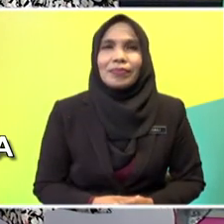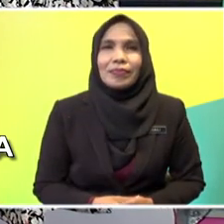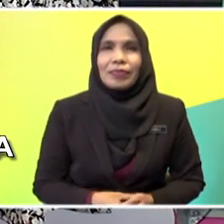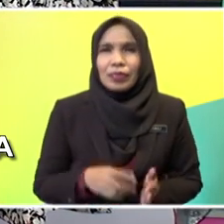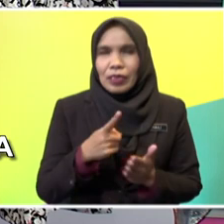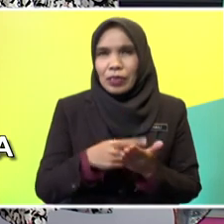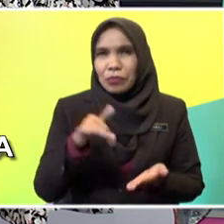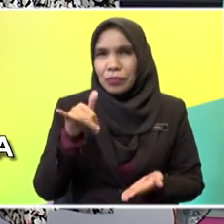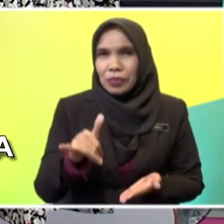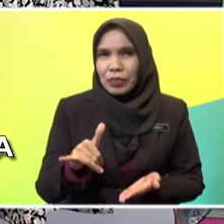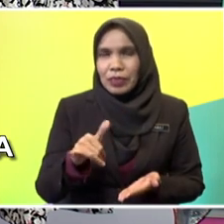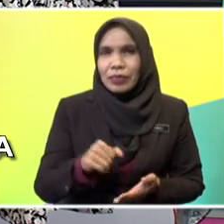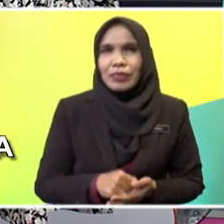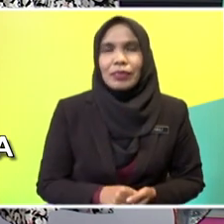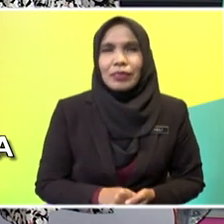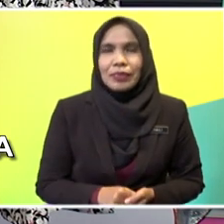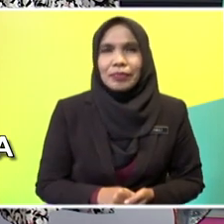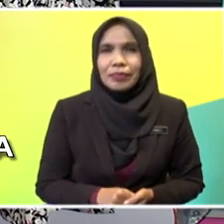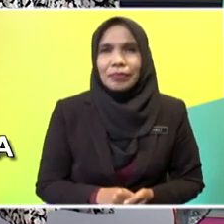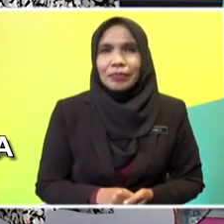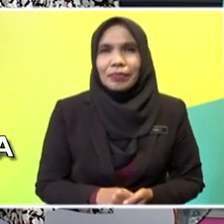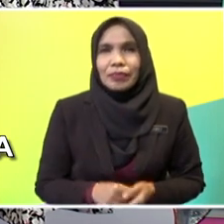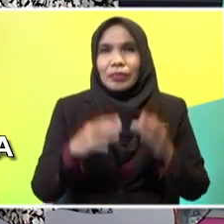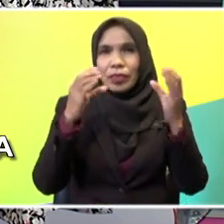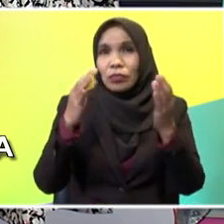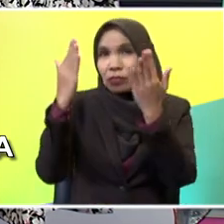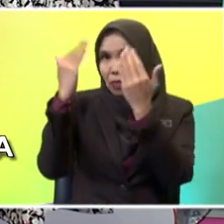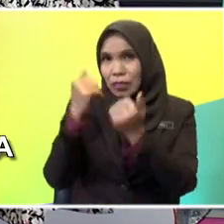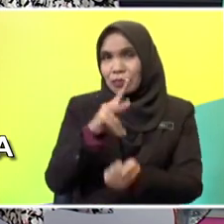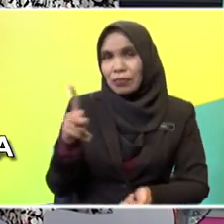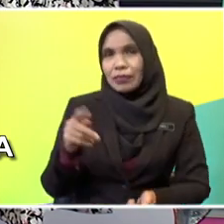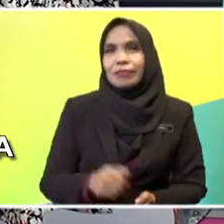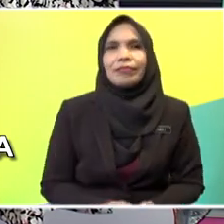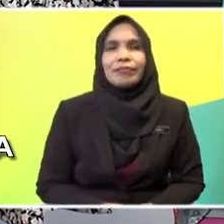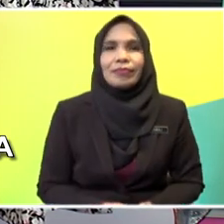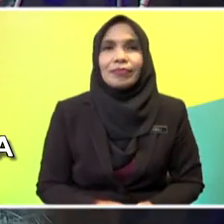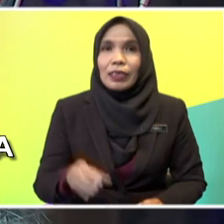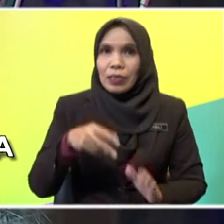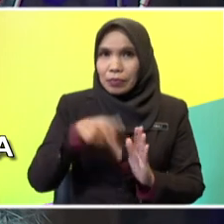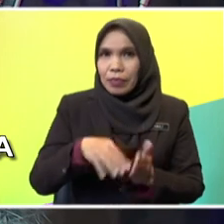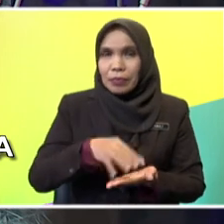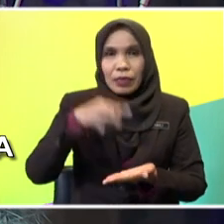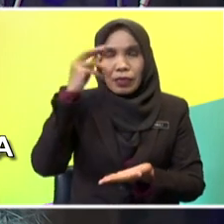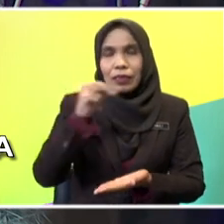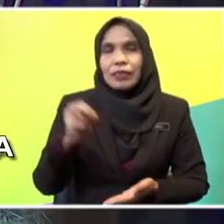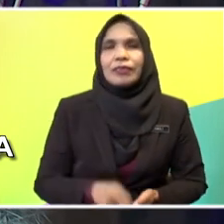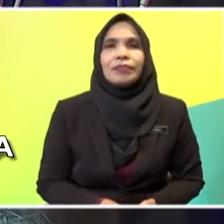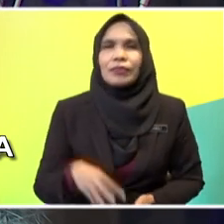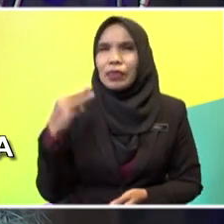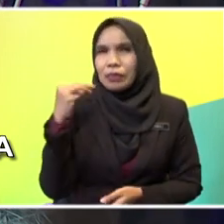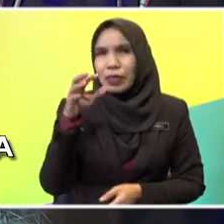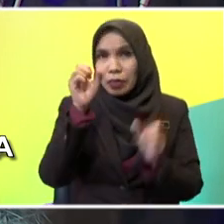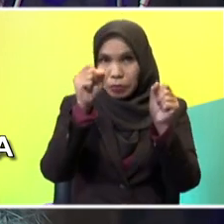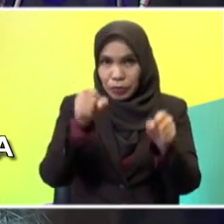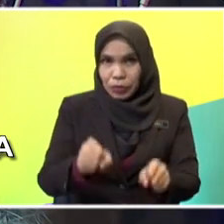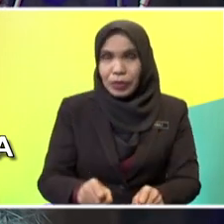apa yang telah pun harapan Cikgu untuk murid-murid capai dalam pembelajaran kita? Sebenarnya mereka boleh melukis